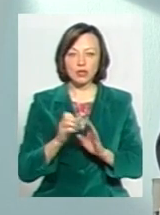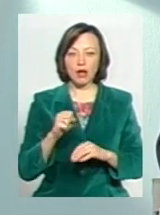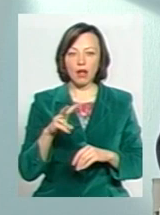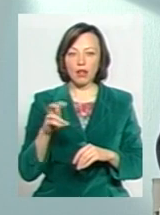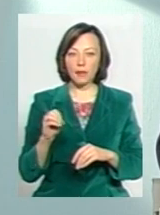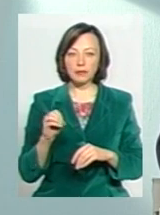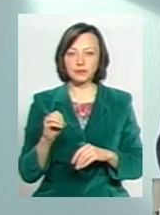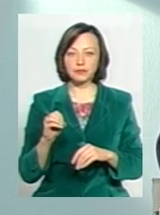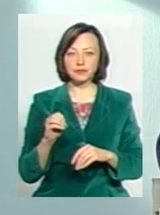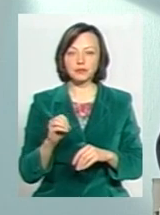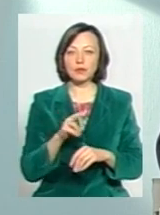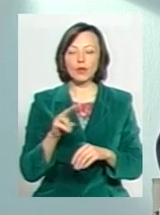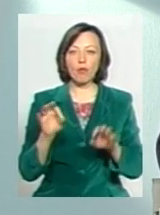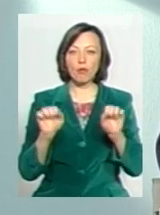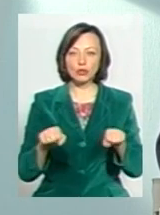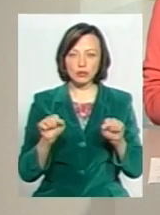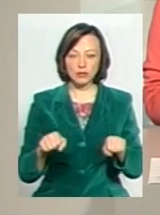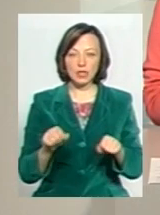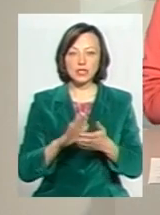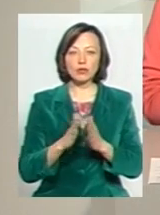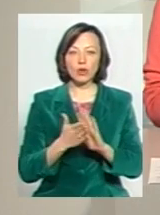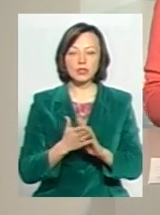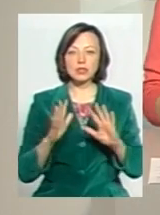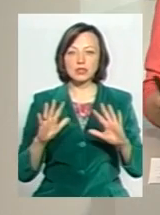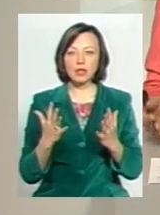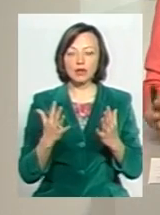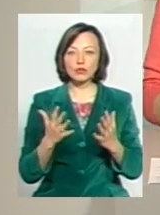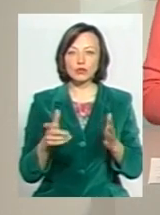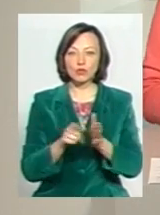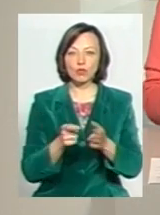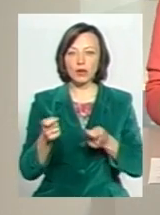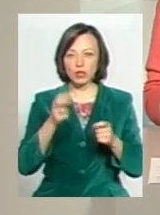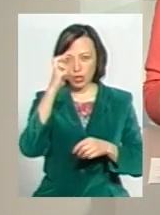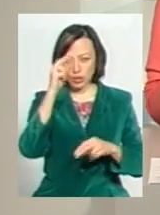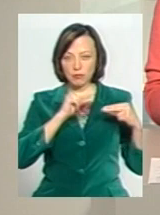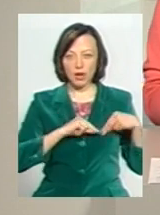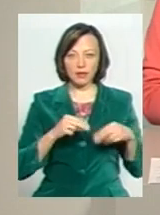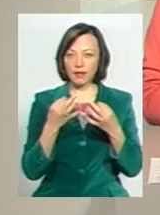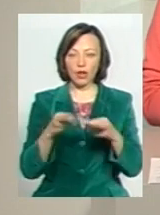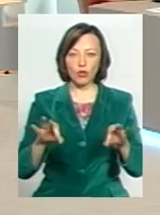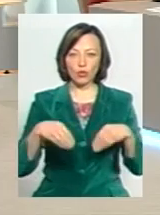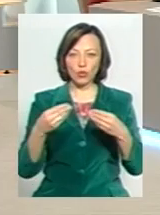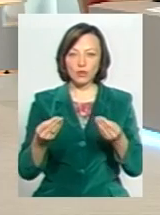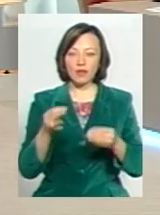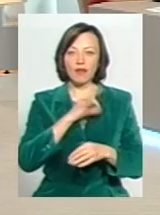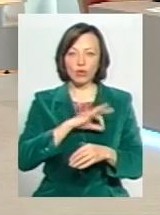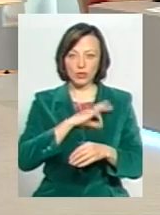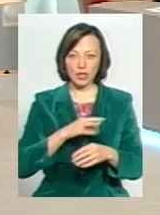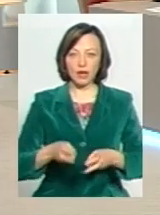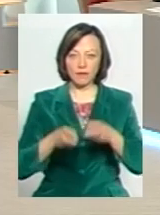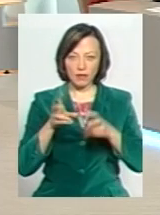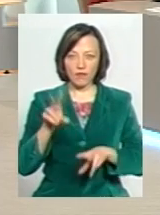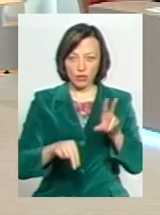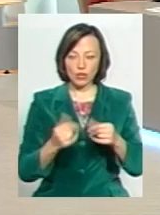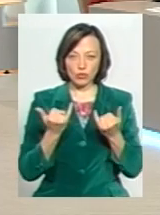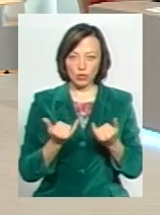ну, ми йдемо по мірі можливості. Пане Володимир, а ситуація, яка сталася з управлінням Держпраці, які не дають дозволу на експлуатацію ліфтів,